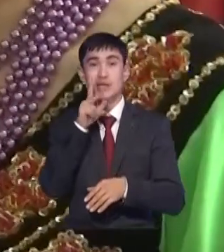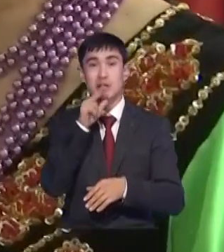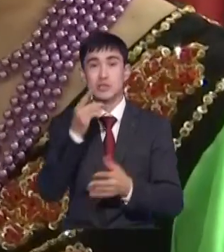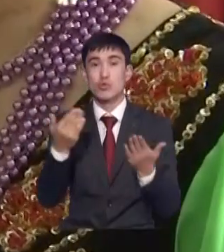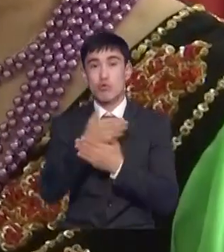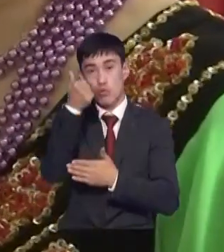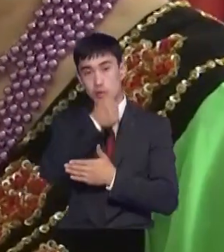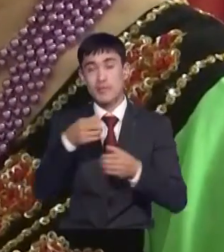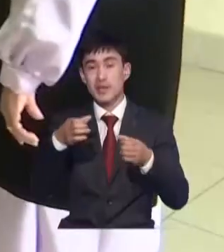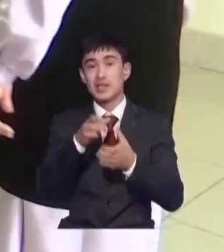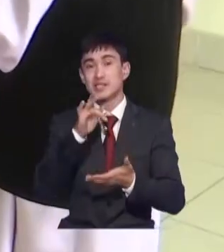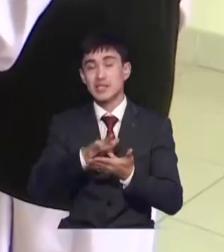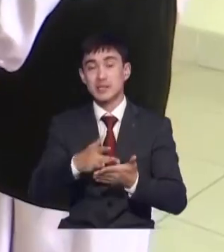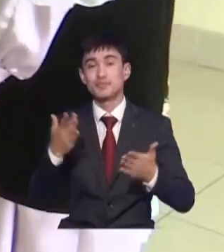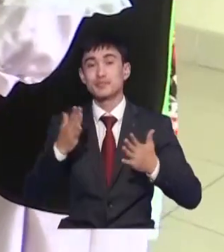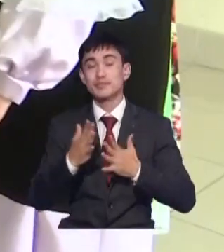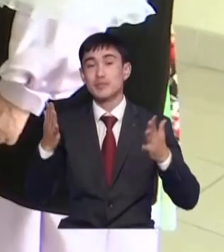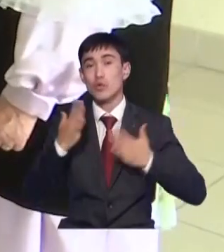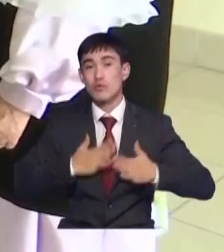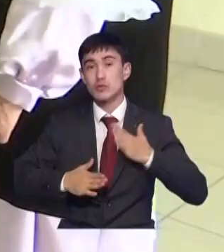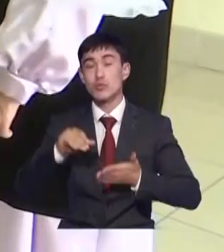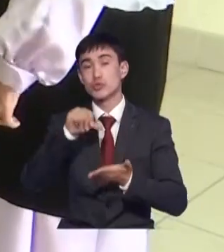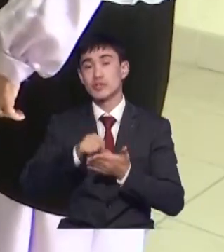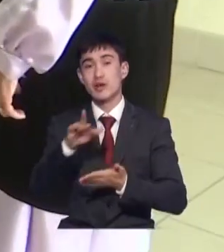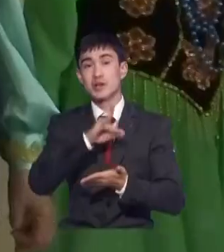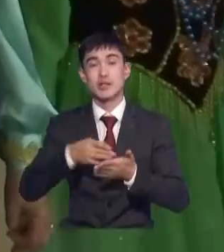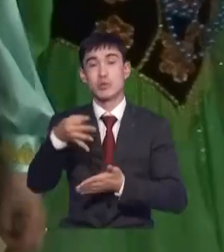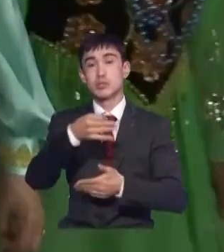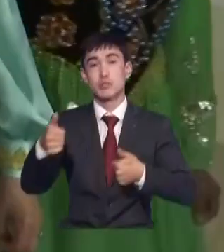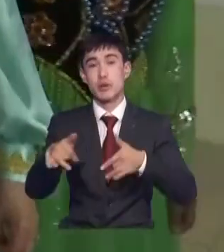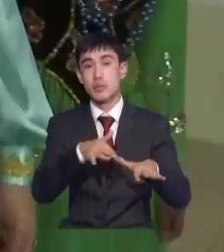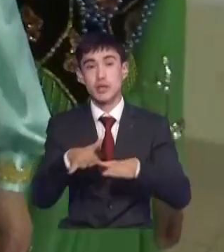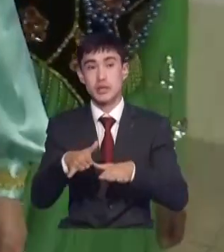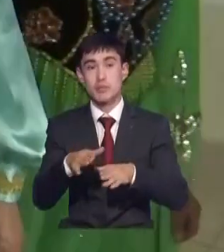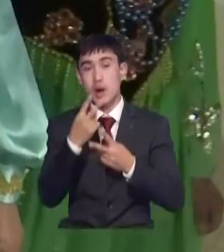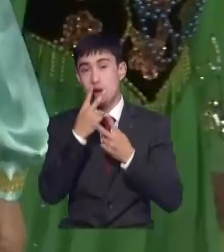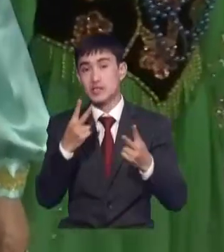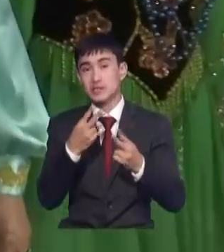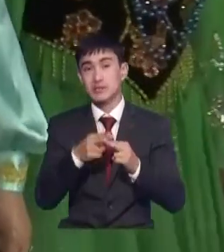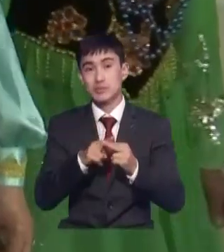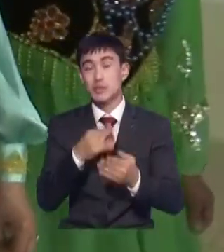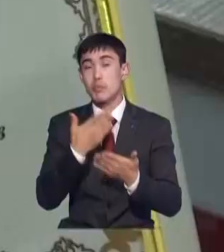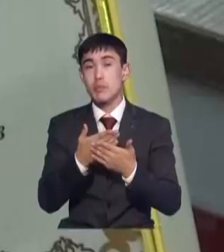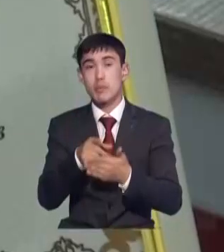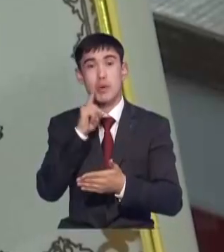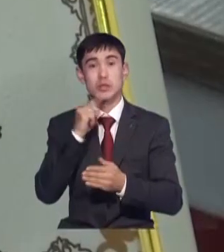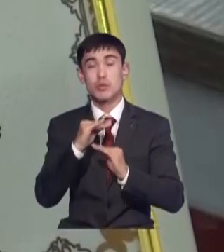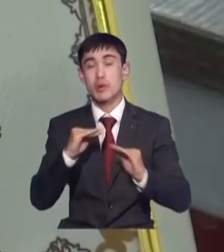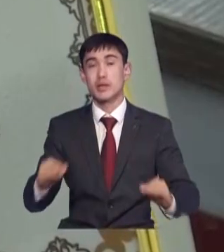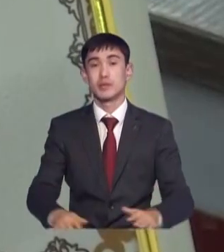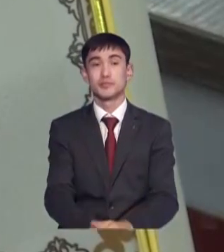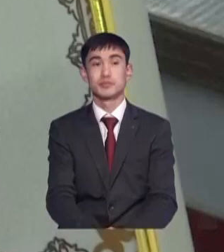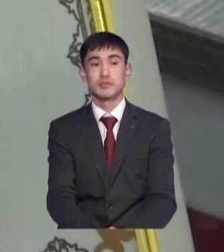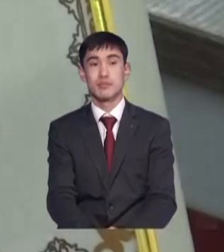Новый год. Коллектив центра с большим удовольствием принимает участие в городских и областных мероприятиях, показывая тем самым пример молодому